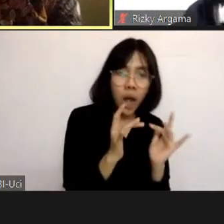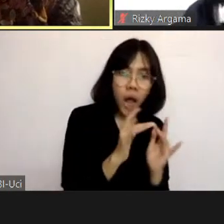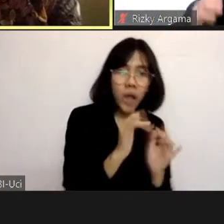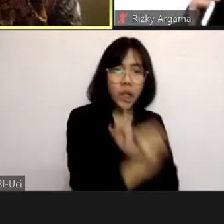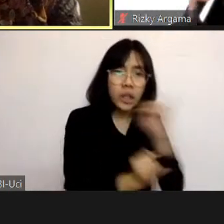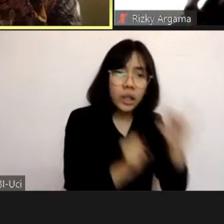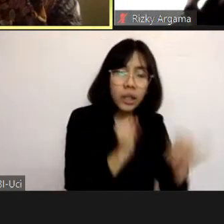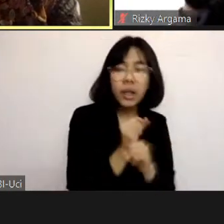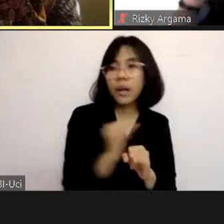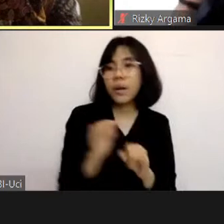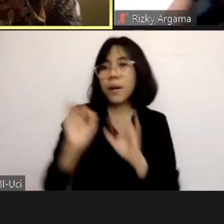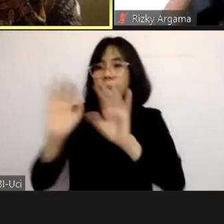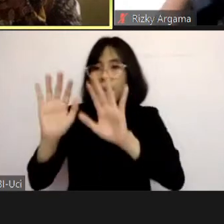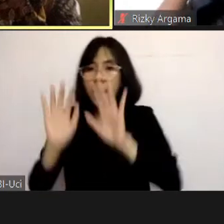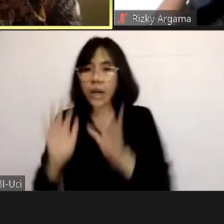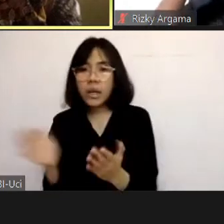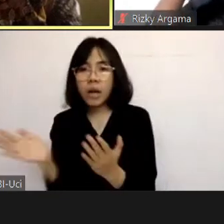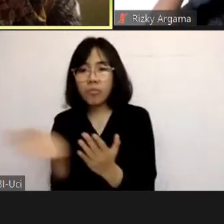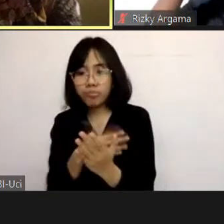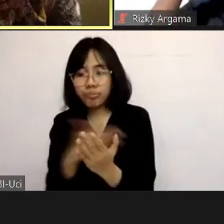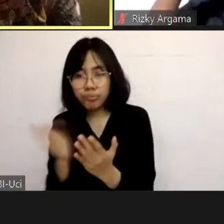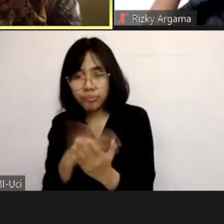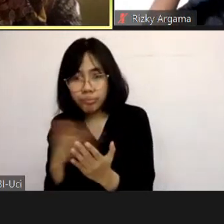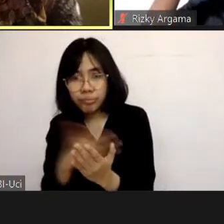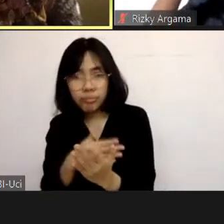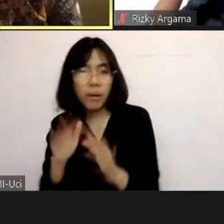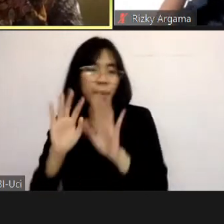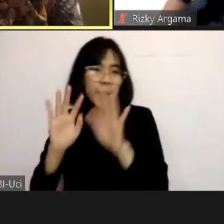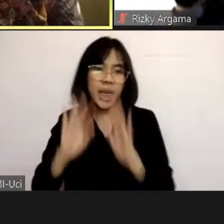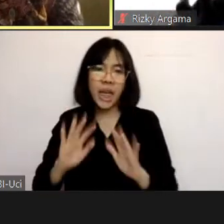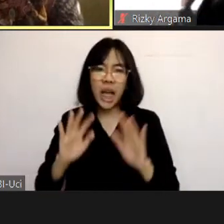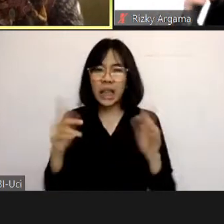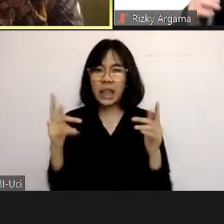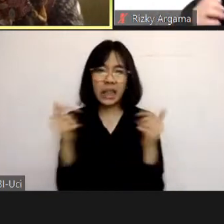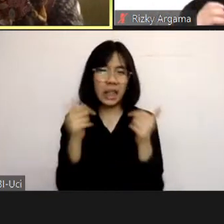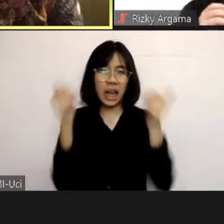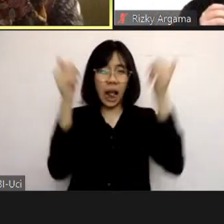punya resiko baru, yaitu resiko dari